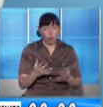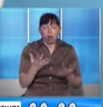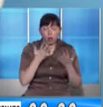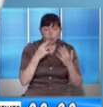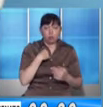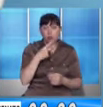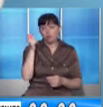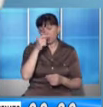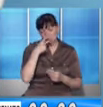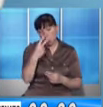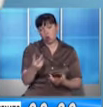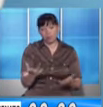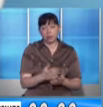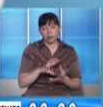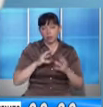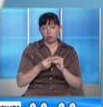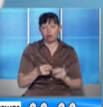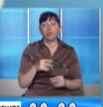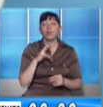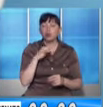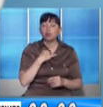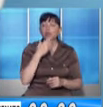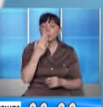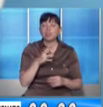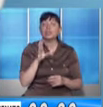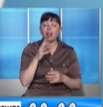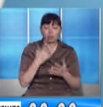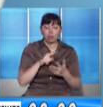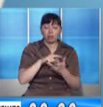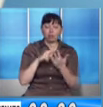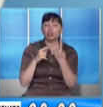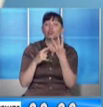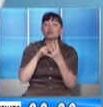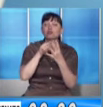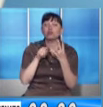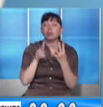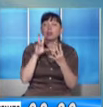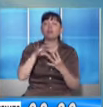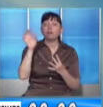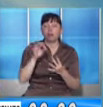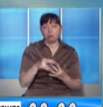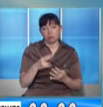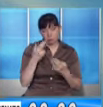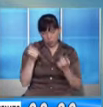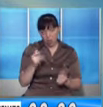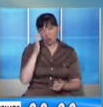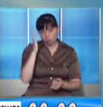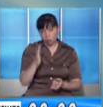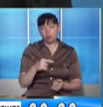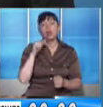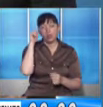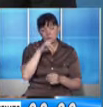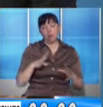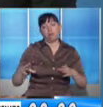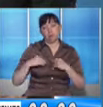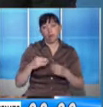ce va fi duminică. Dar vreau să întreb pe domnul Perciun, în această situație, cu cine vă vedeți în coaliție? Platforma, da, va fi acolo, ne vedem în